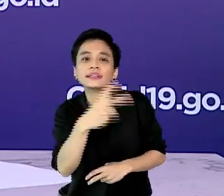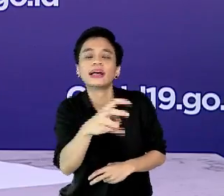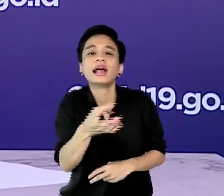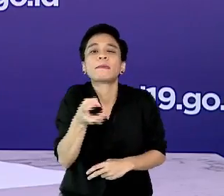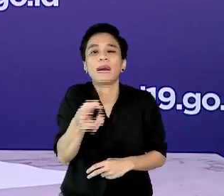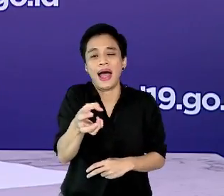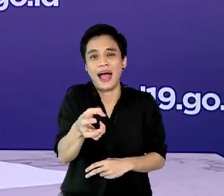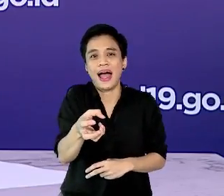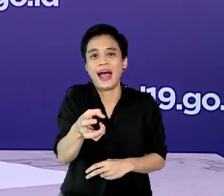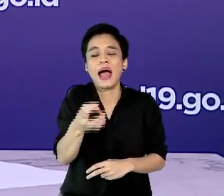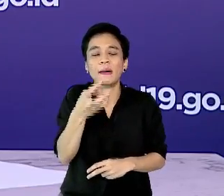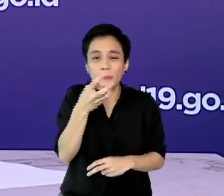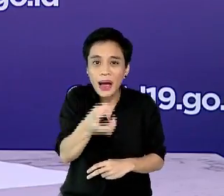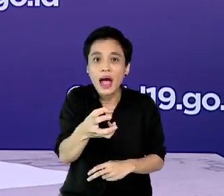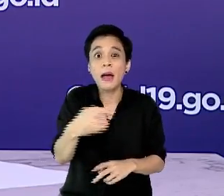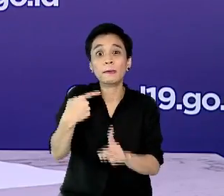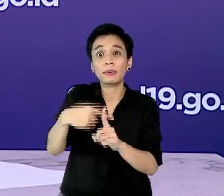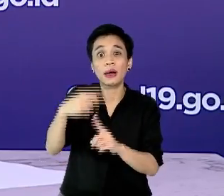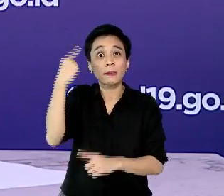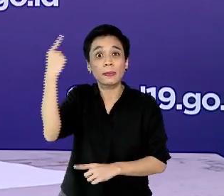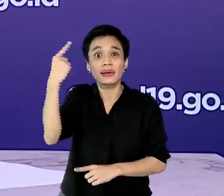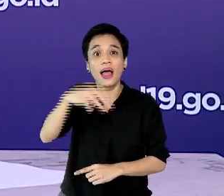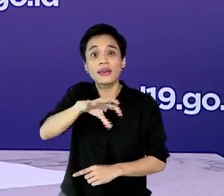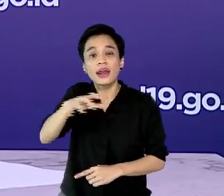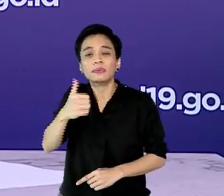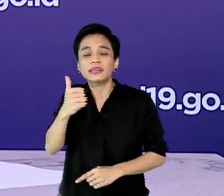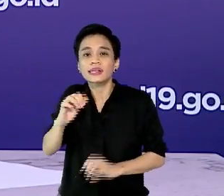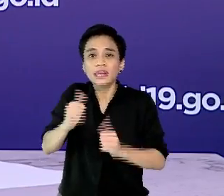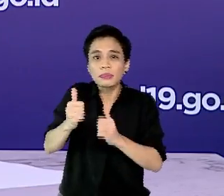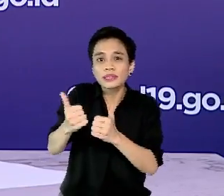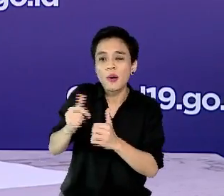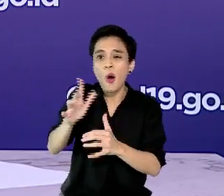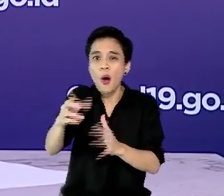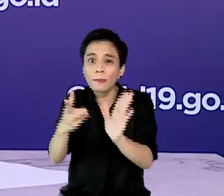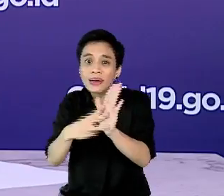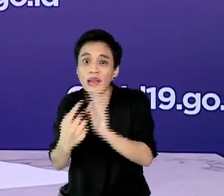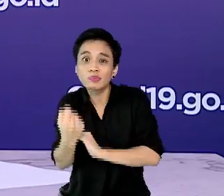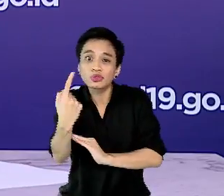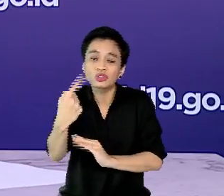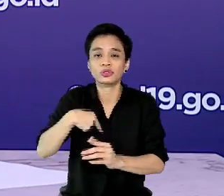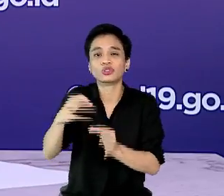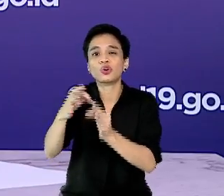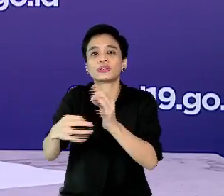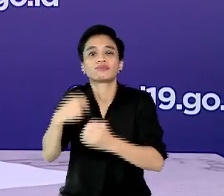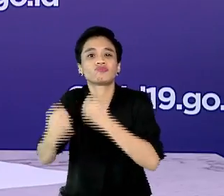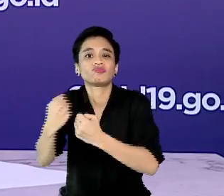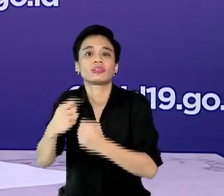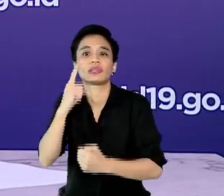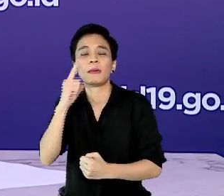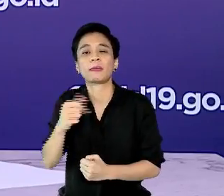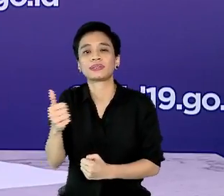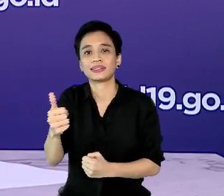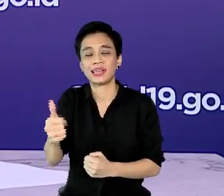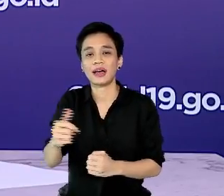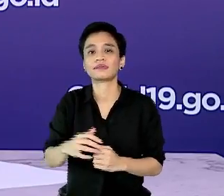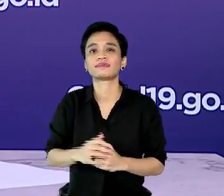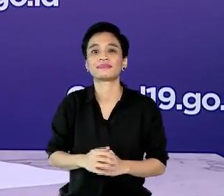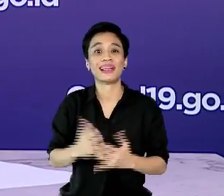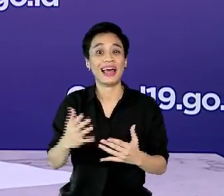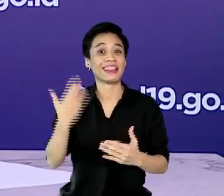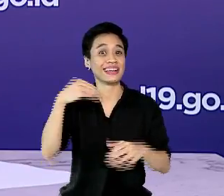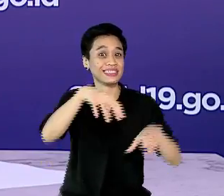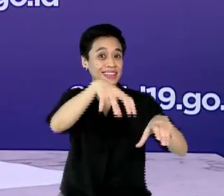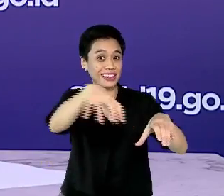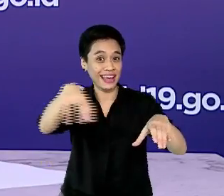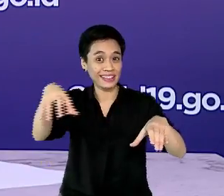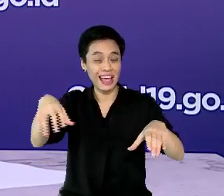dini dan dapat melakukan langkah-langkah antisipasi yang terbaik. Terlepas dari perubahan zonasi yang ada,